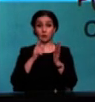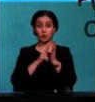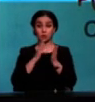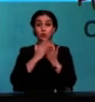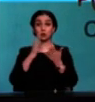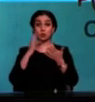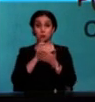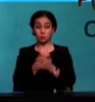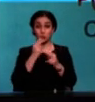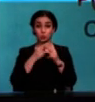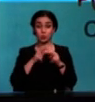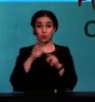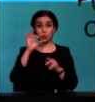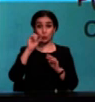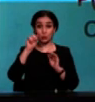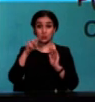И в результате получается